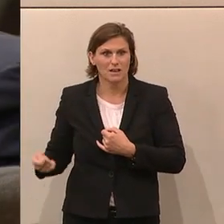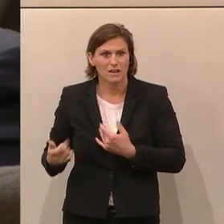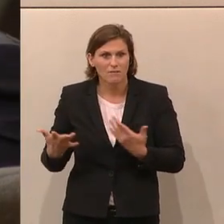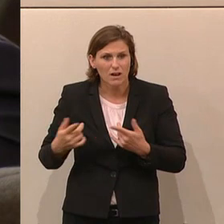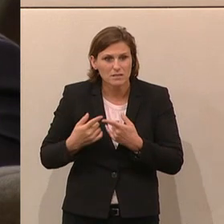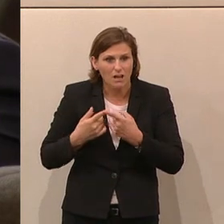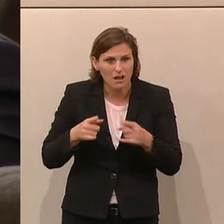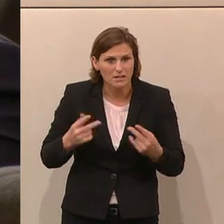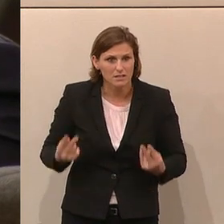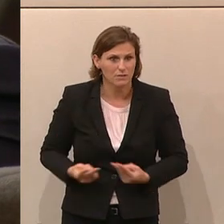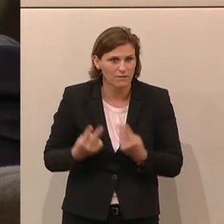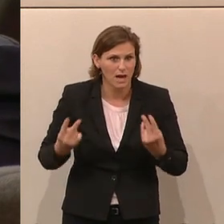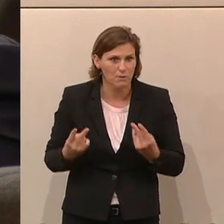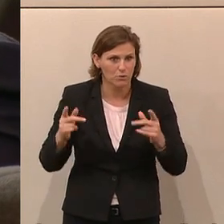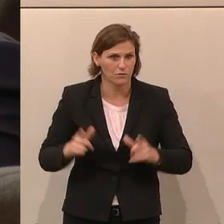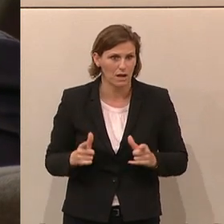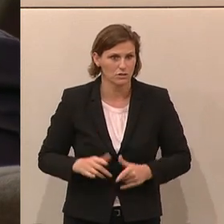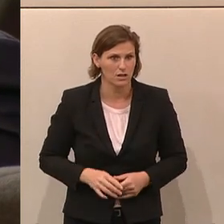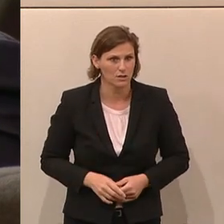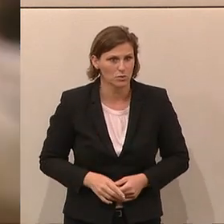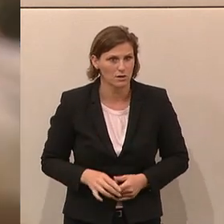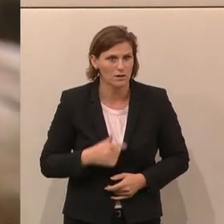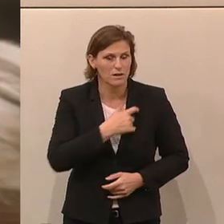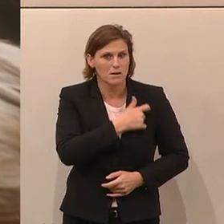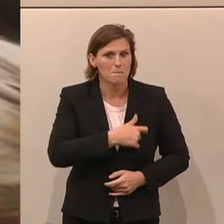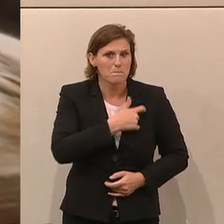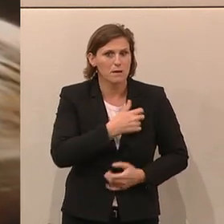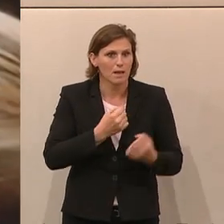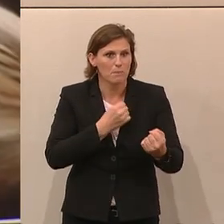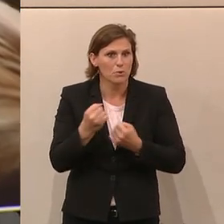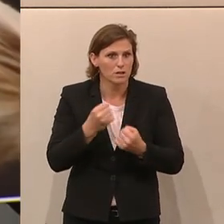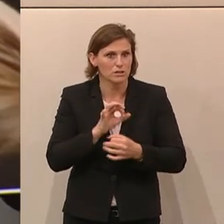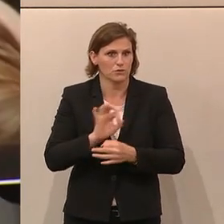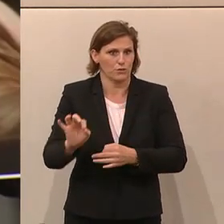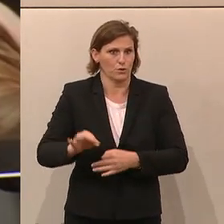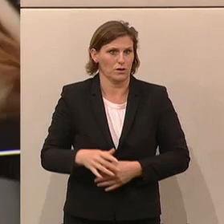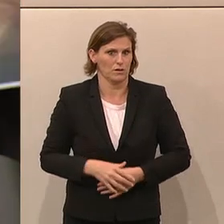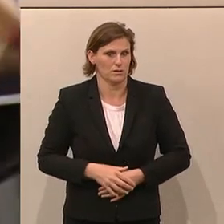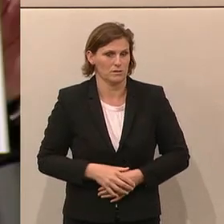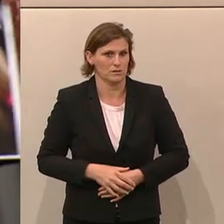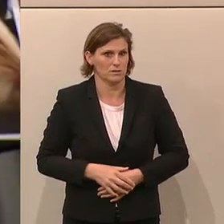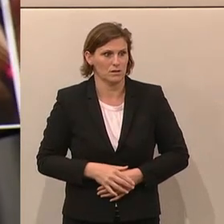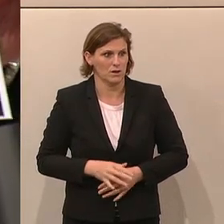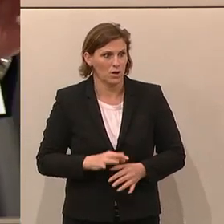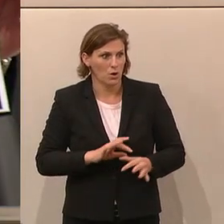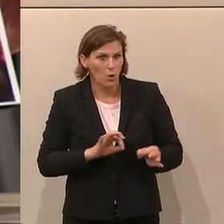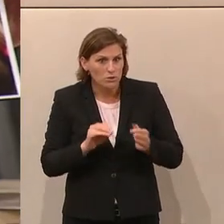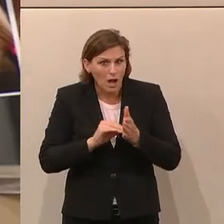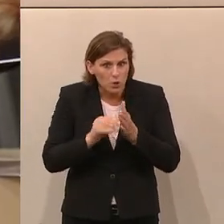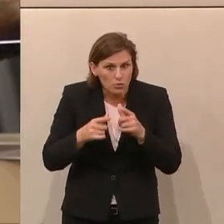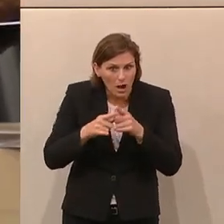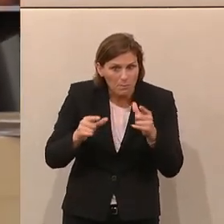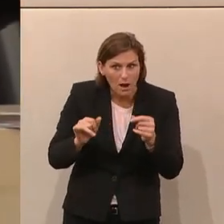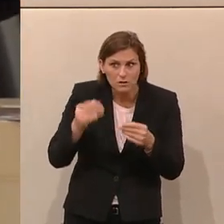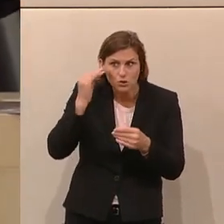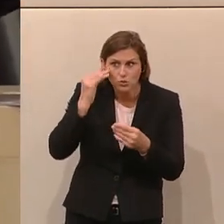das als eine Propagandaveranstaltung im parteipolitischen Sinne? Oder sind Ihnen diese Autogrammkarten dort